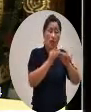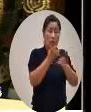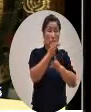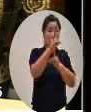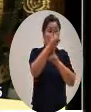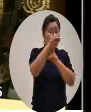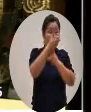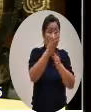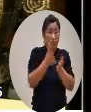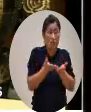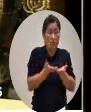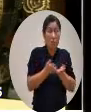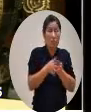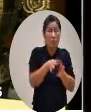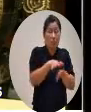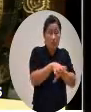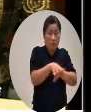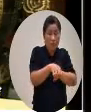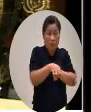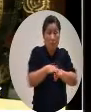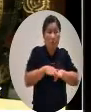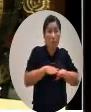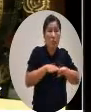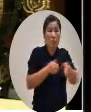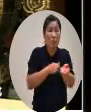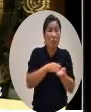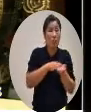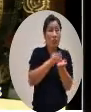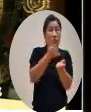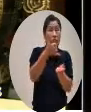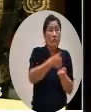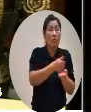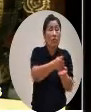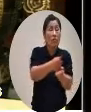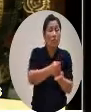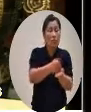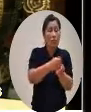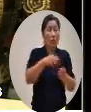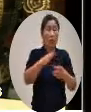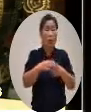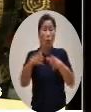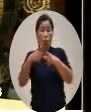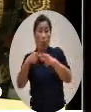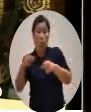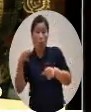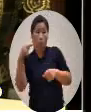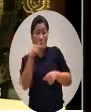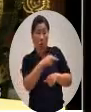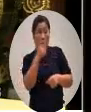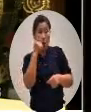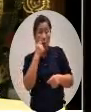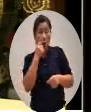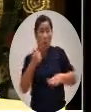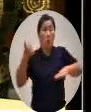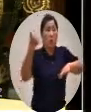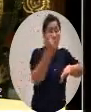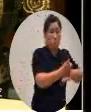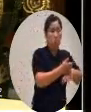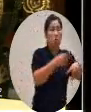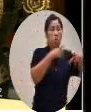因為日本啊大家看那個地方要做這個鋼他說